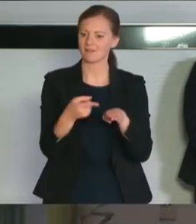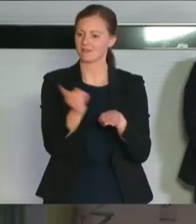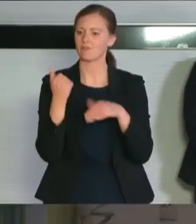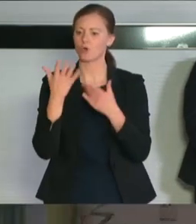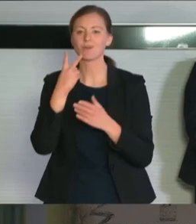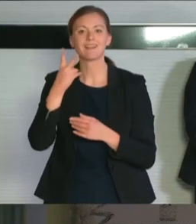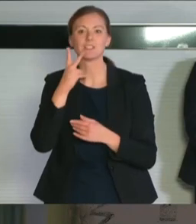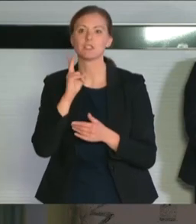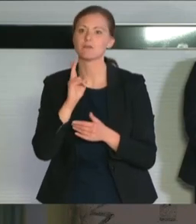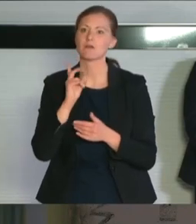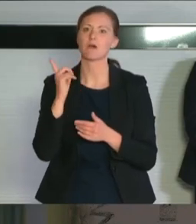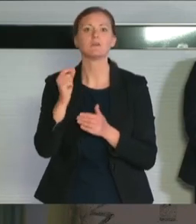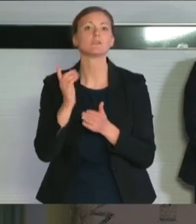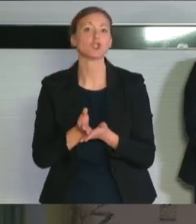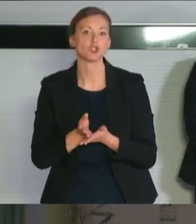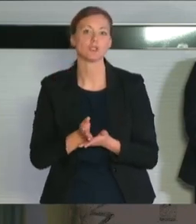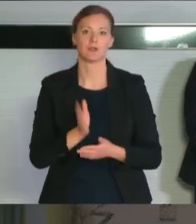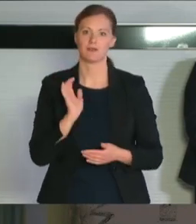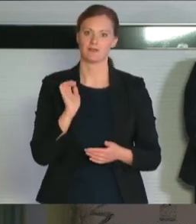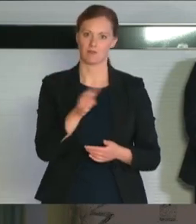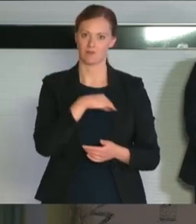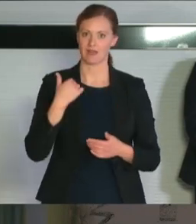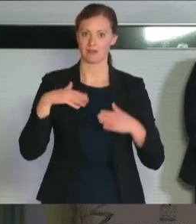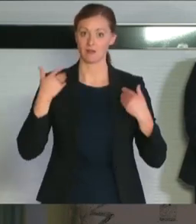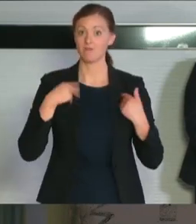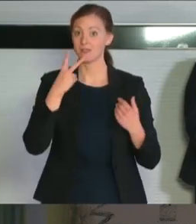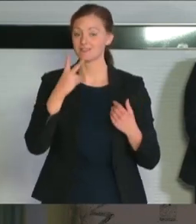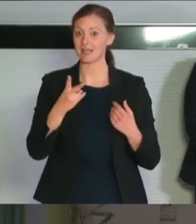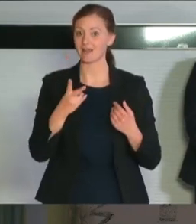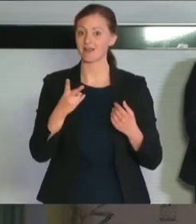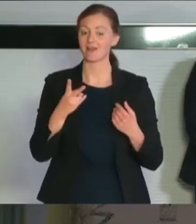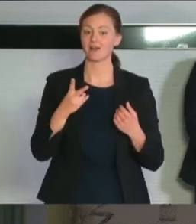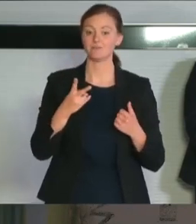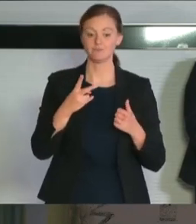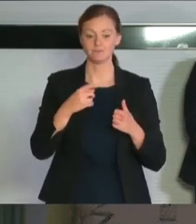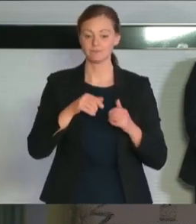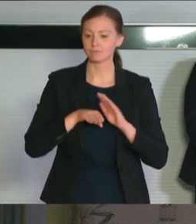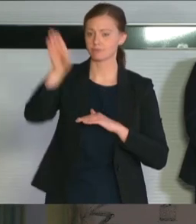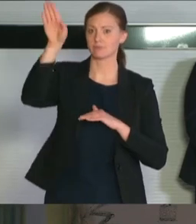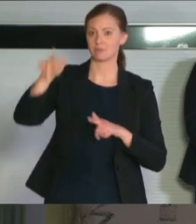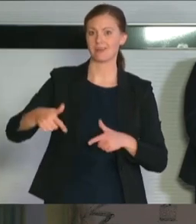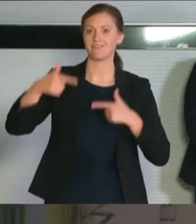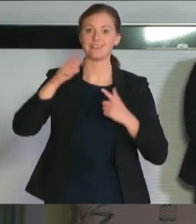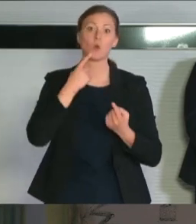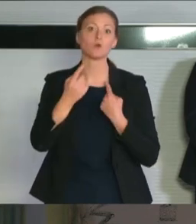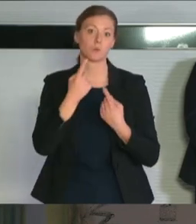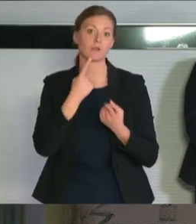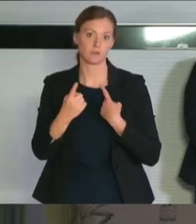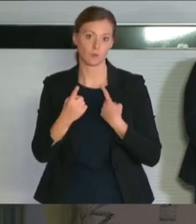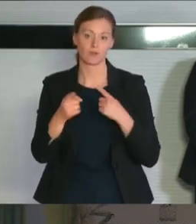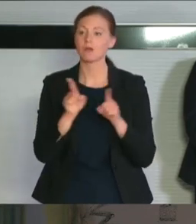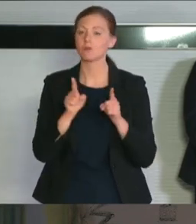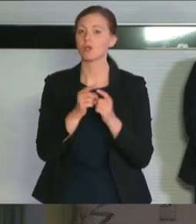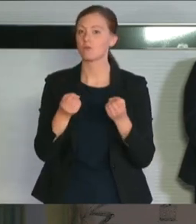nettopp sånn at vi er veldig glad for at vi har sett en kraftig økning i videokonsultasjoner. Og det er noe av det som gjør at